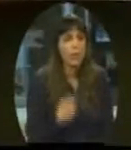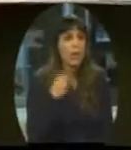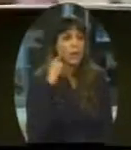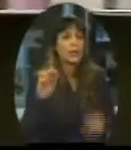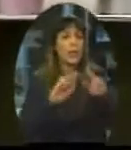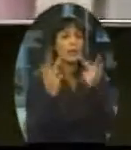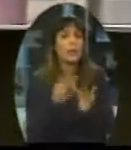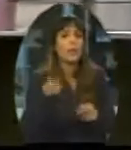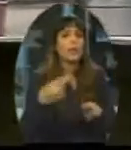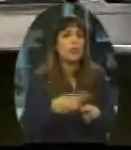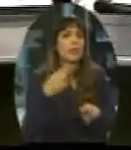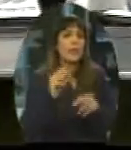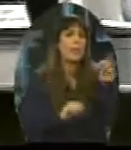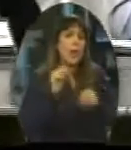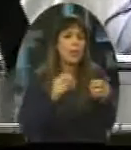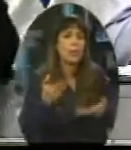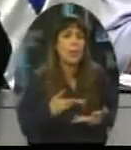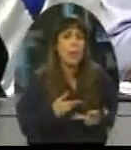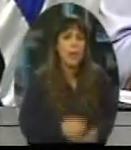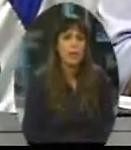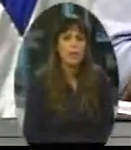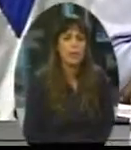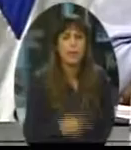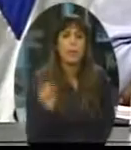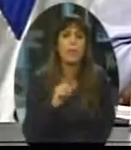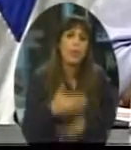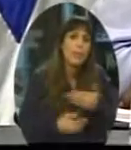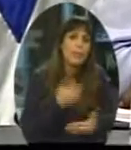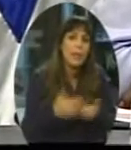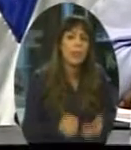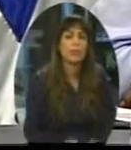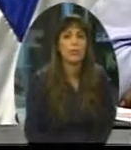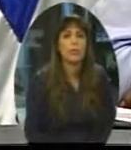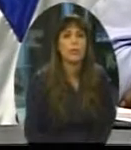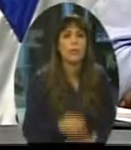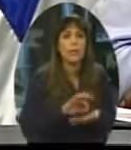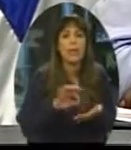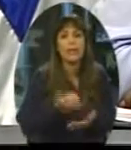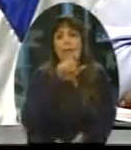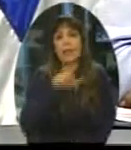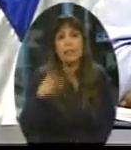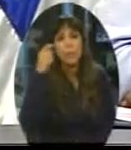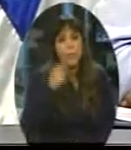הנורמה שמה שלא מתגבש לכדי כתב אשמה פלילי הוא